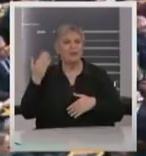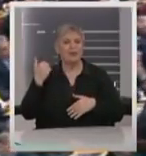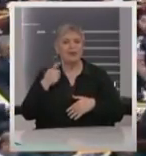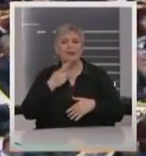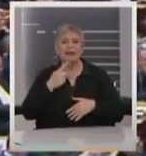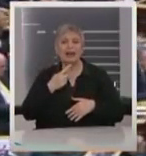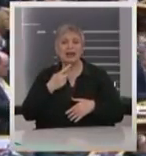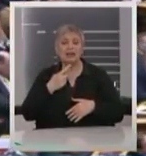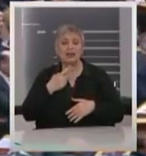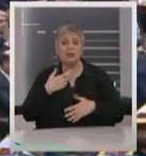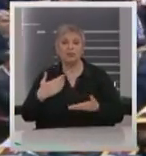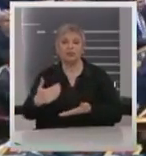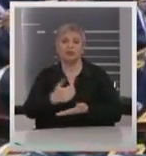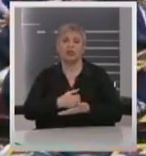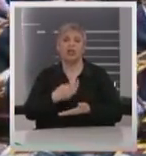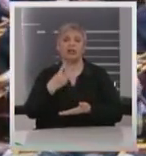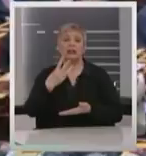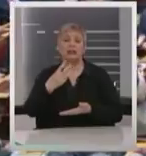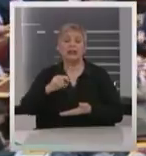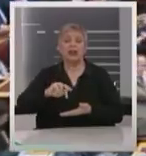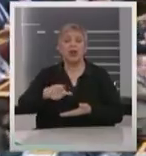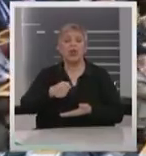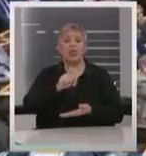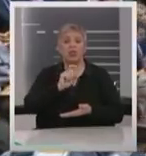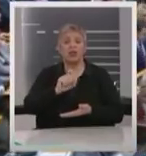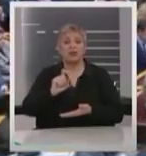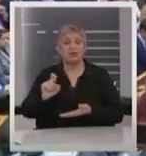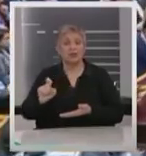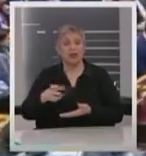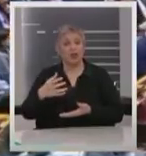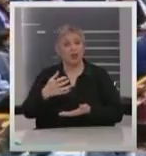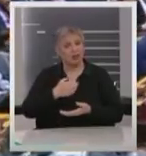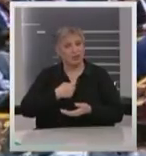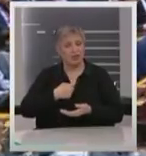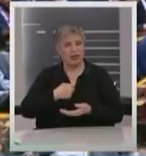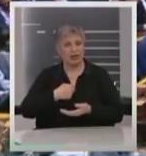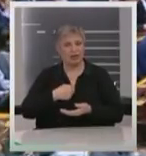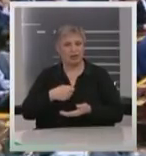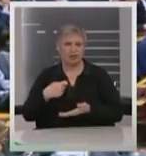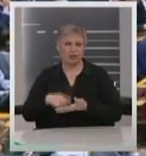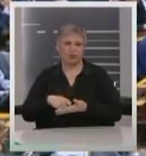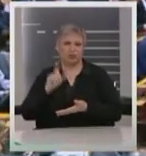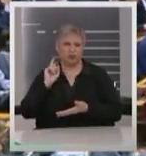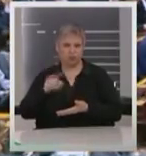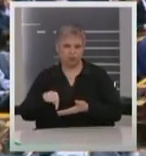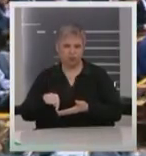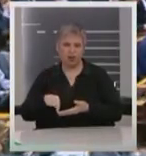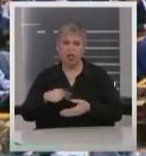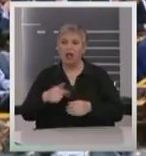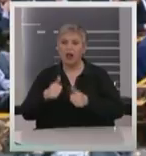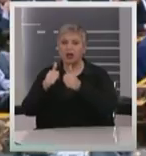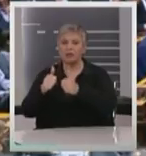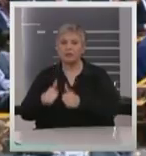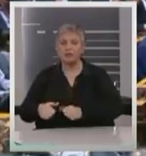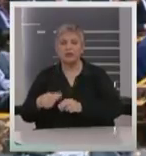Πόσο? 3 δις, αν θυμάμαι καλά, μέσα σε 6 μήνες από τη φοροδιαφυγή. Εισπράξατε, σύμφωνα με τα επίσημα στοιχεία